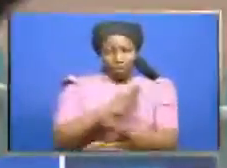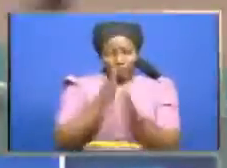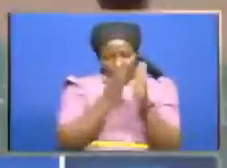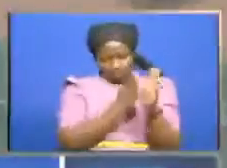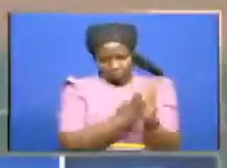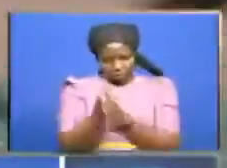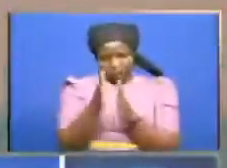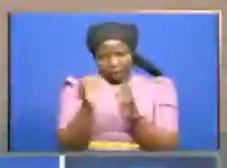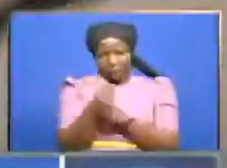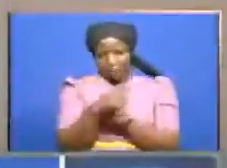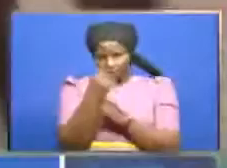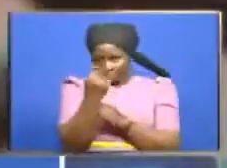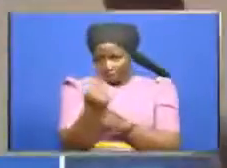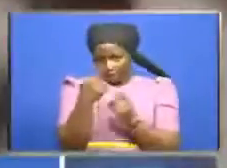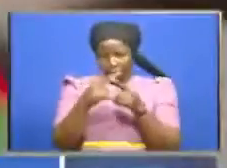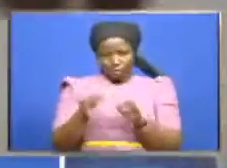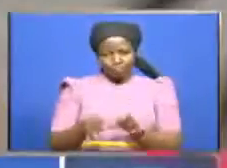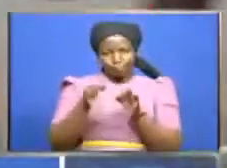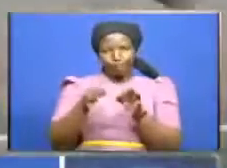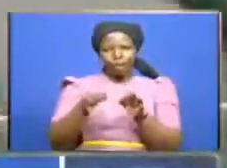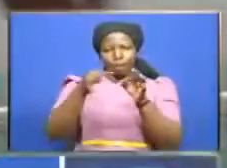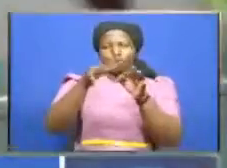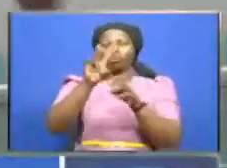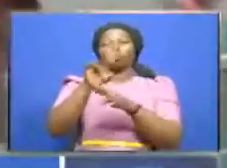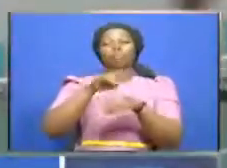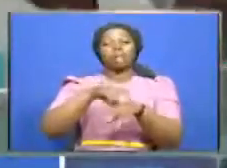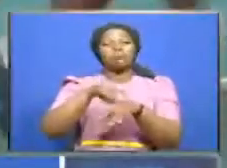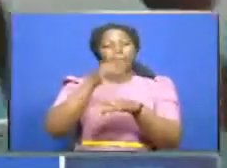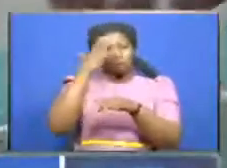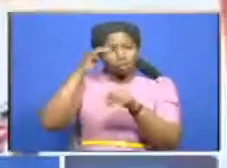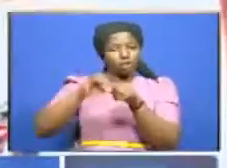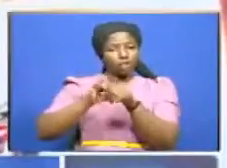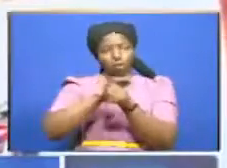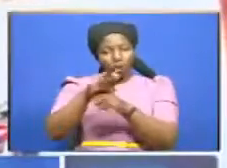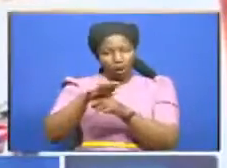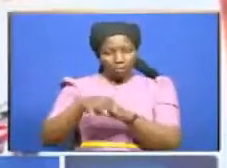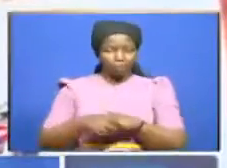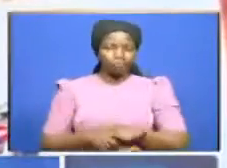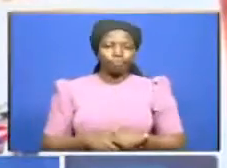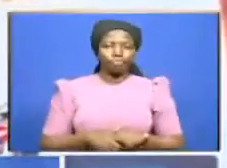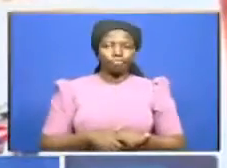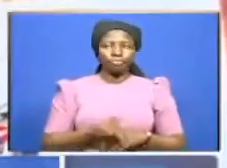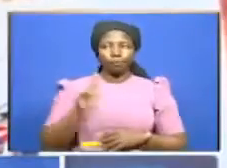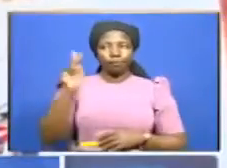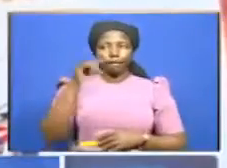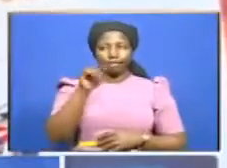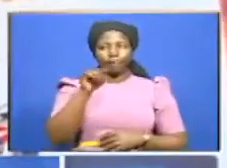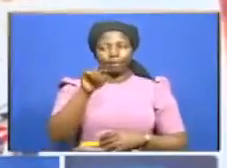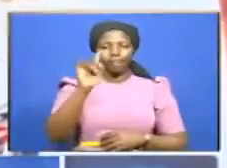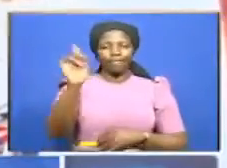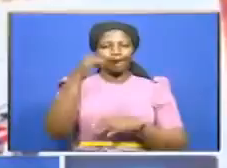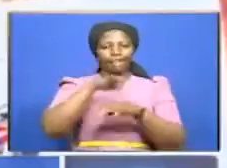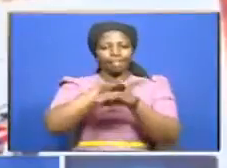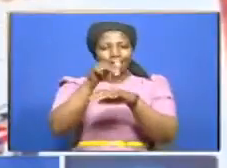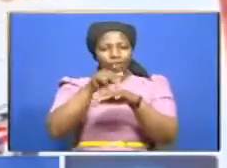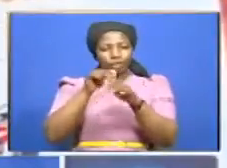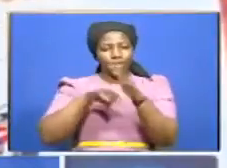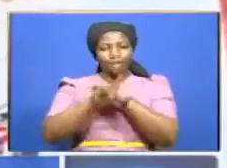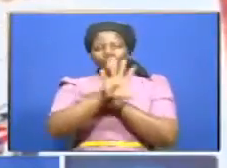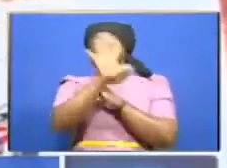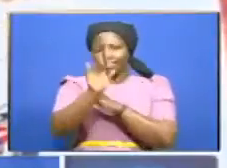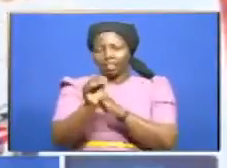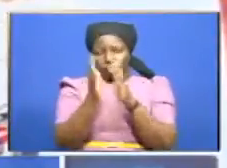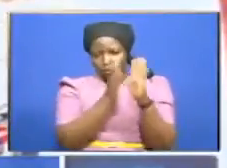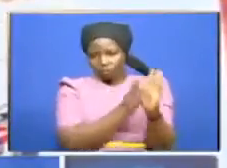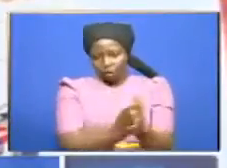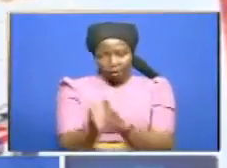mara mbili kutokana na janga la virusi vya corona. Kenya itakuwa taifa la kwanza barani Afrika kuandaa mashindano